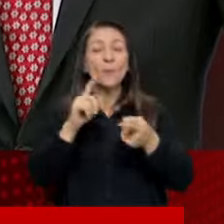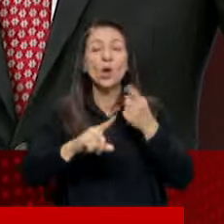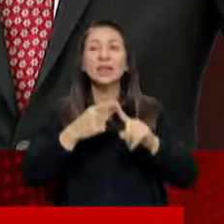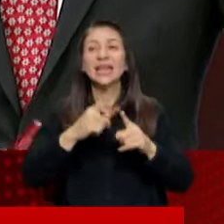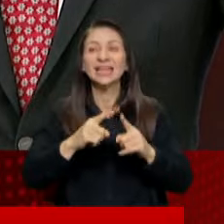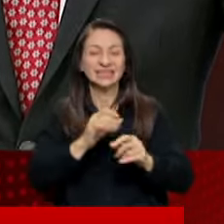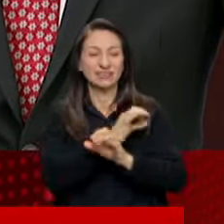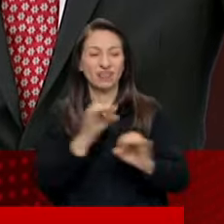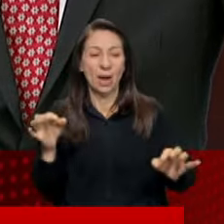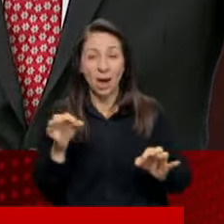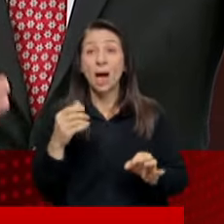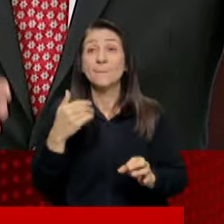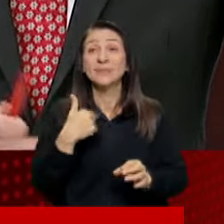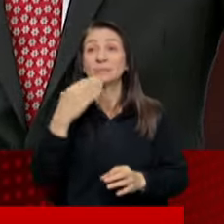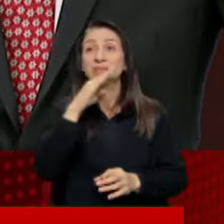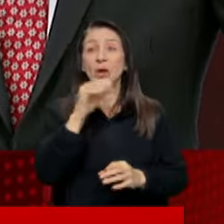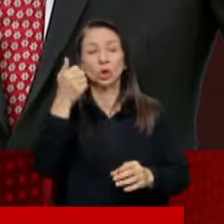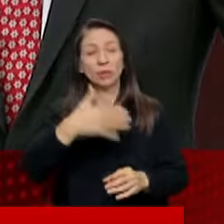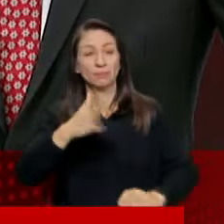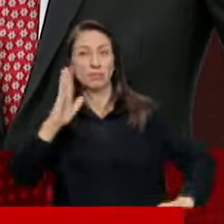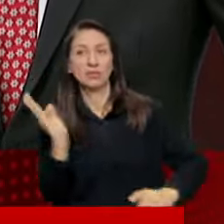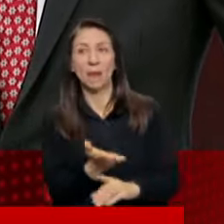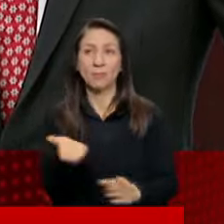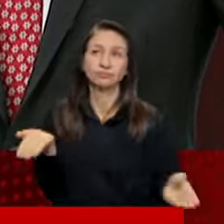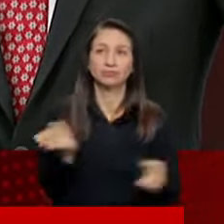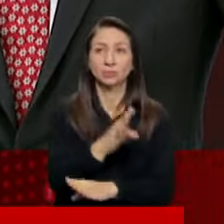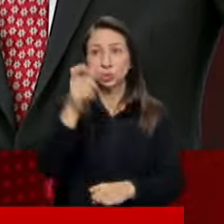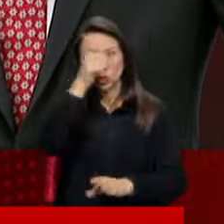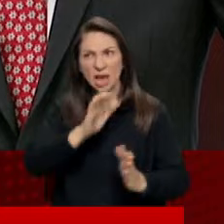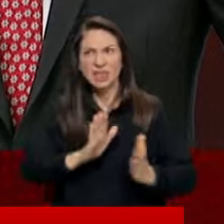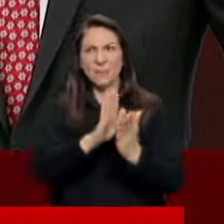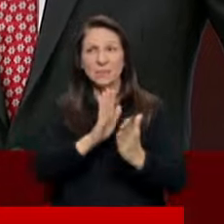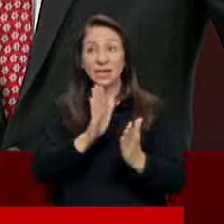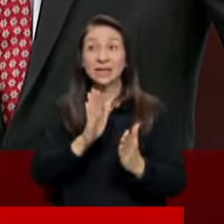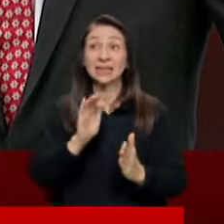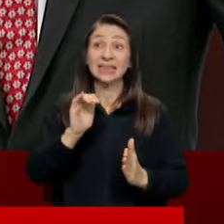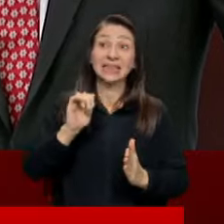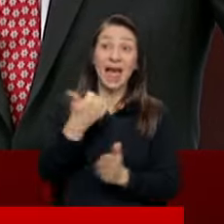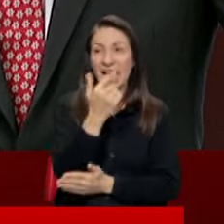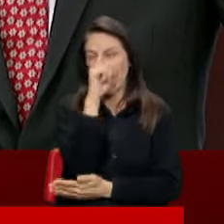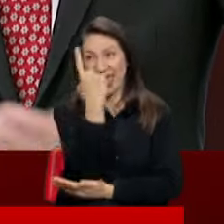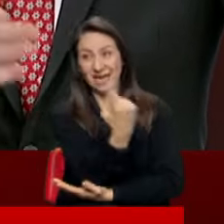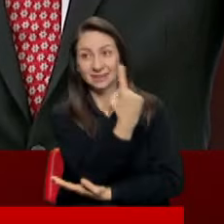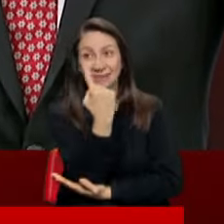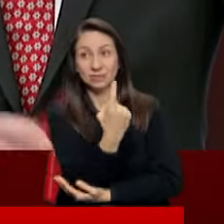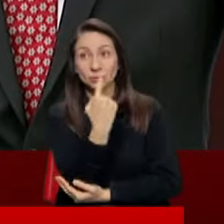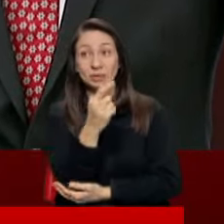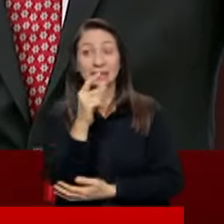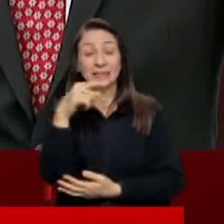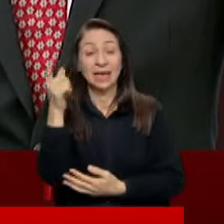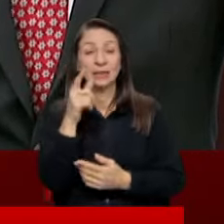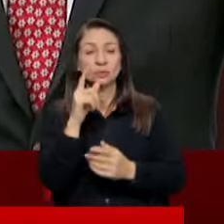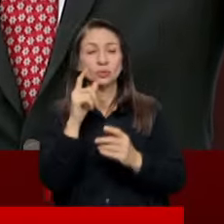sıfırlama. Daha önce biz Mısır'da işte Sisi yönetiminin darbeyle iş başına gelmesi Türkiye tepki gösteriyordu. Değerli yalnızlık deniyordu. Dünyadan diğer ülkeler